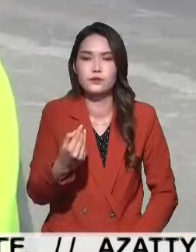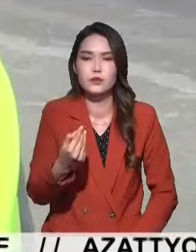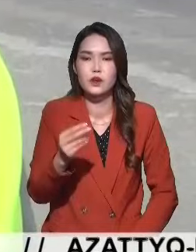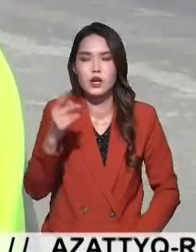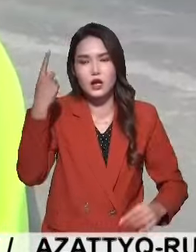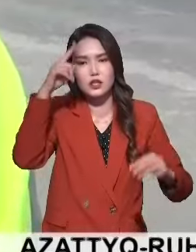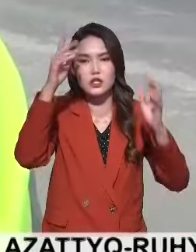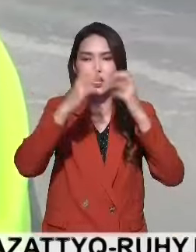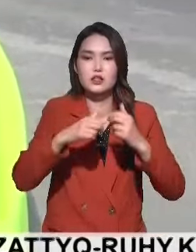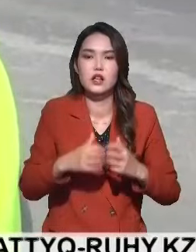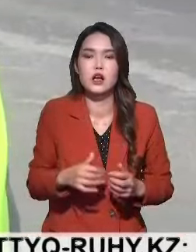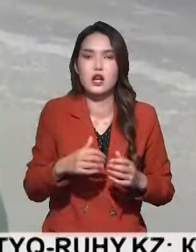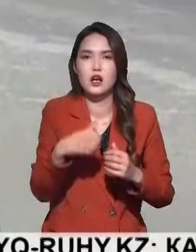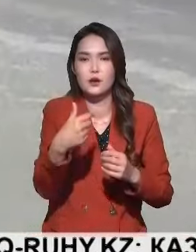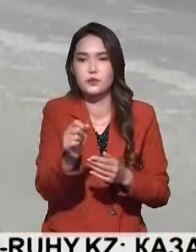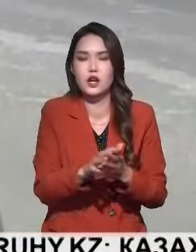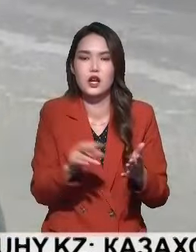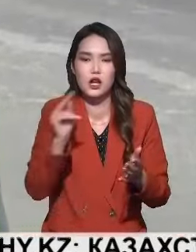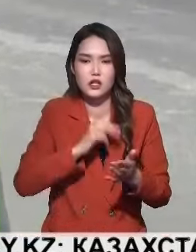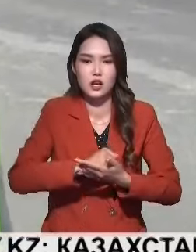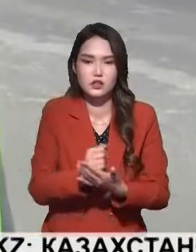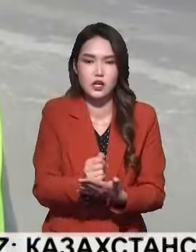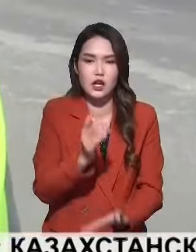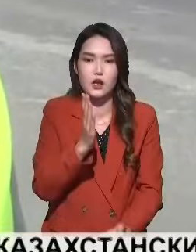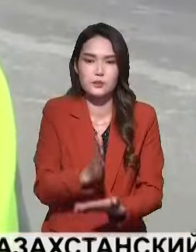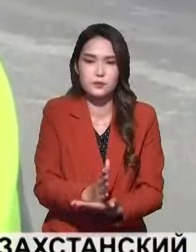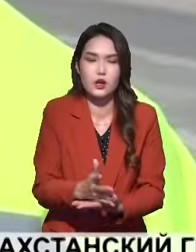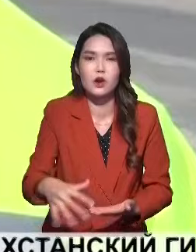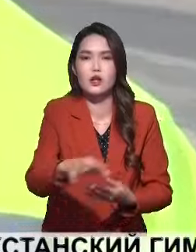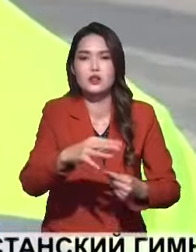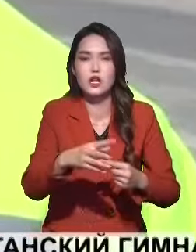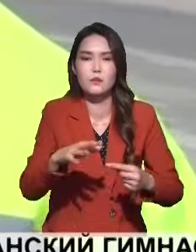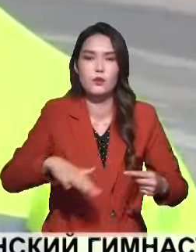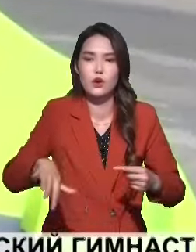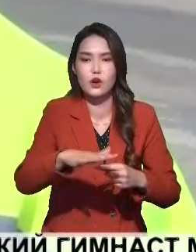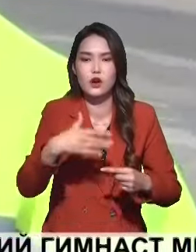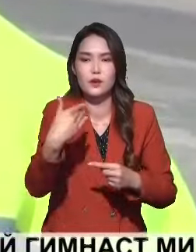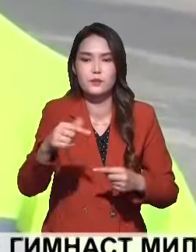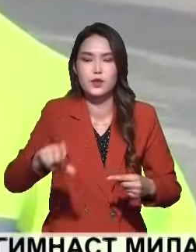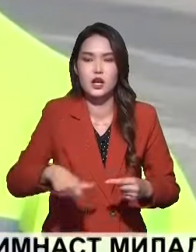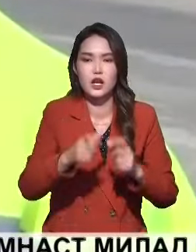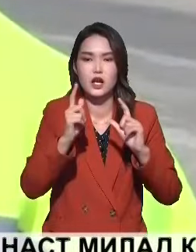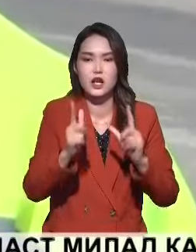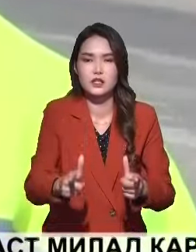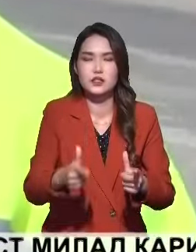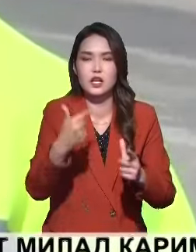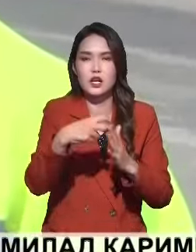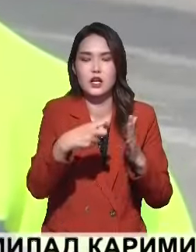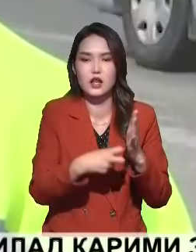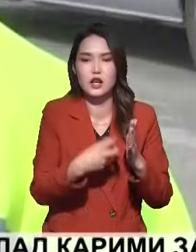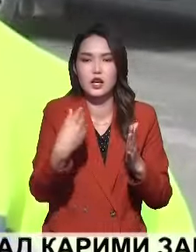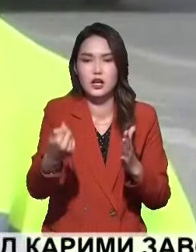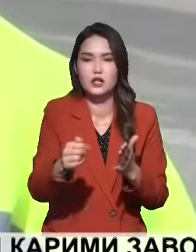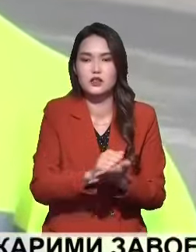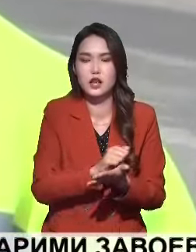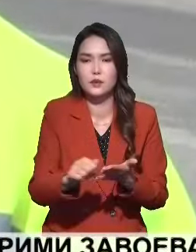разработка проектно-сметной документации. Разделен на 7 участков. Согласно экспертизе, заключению